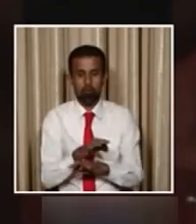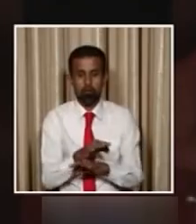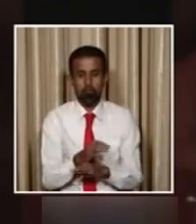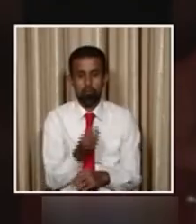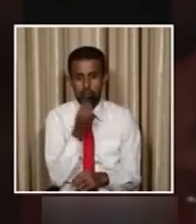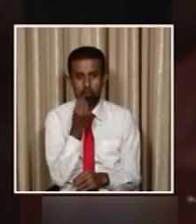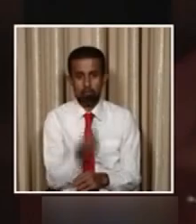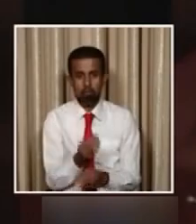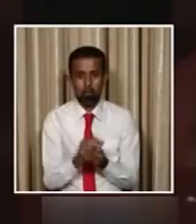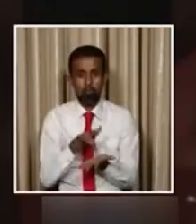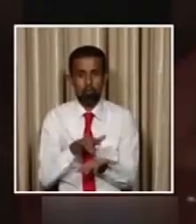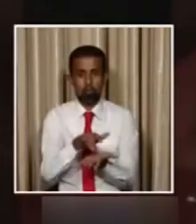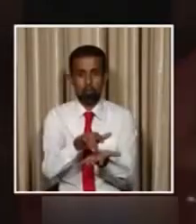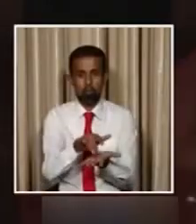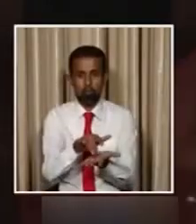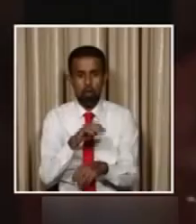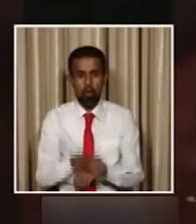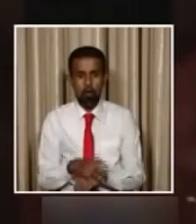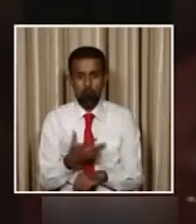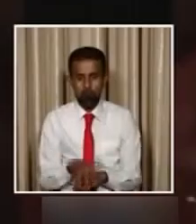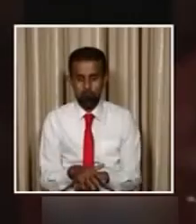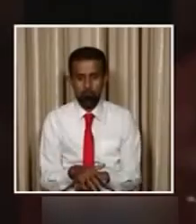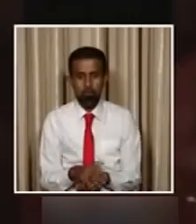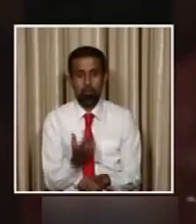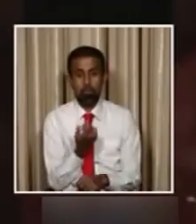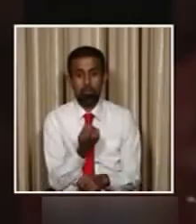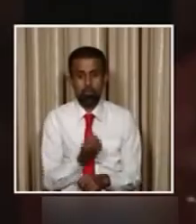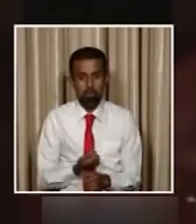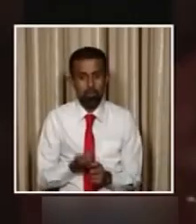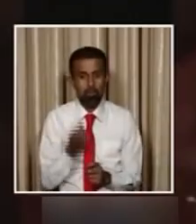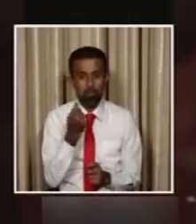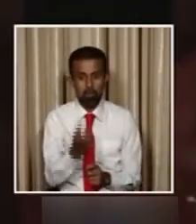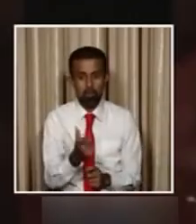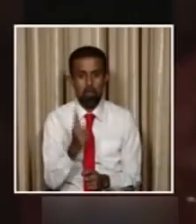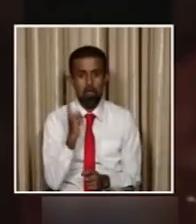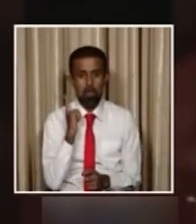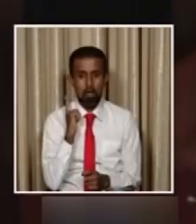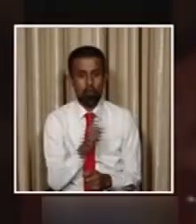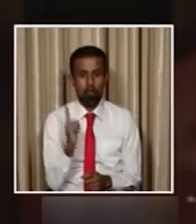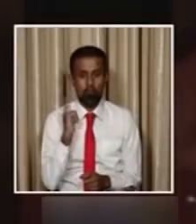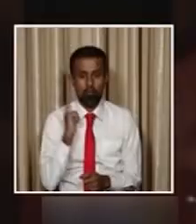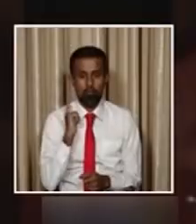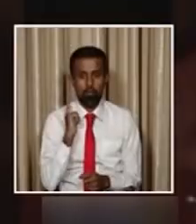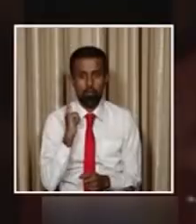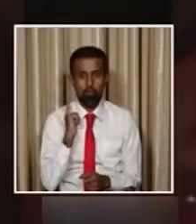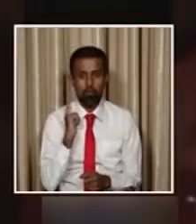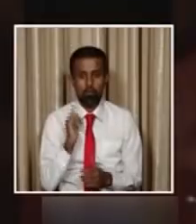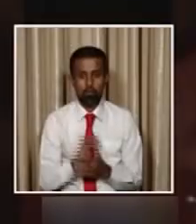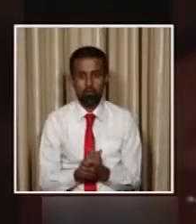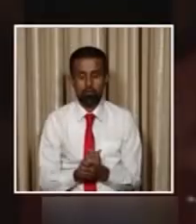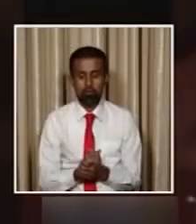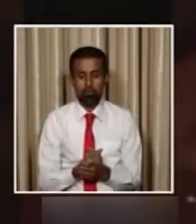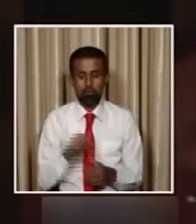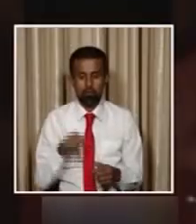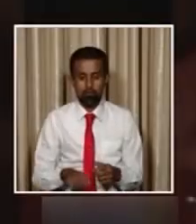ලබා දීමට සුරක්ෂිත මධ්‍යස්ථාන අපි හඳුනගෙන තියෙනවා. ඒවට අවශ්‍ය මුදල් ප්‍රතිපාදන වෙන් කළ තියෙනවා යුද හමුදාව සහ අනිකුත් හමුදාවන් ඒ කටයුතු බාරව